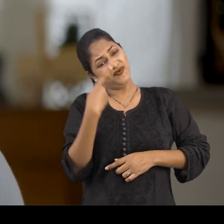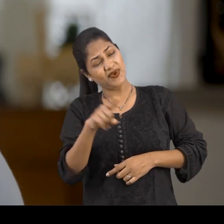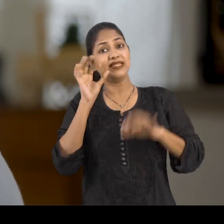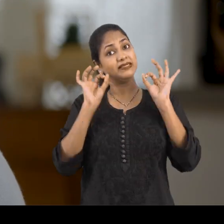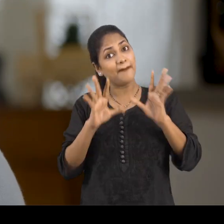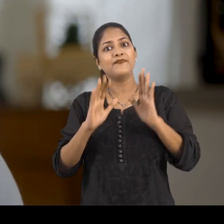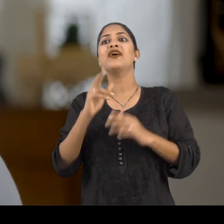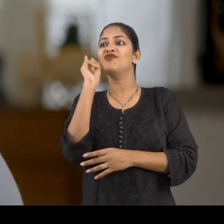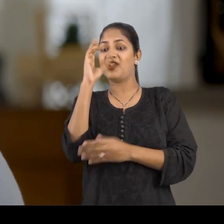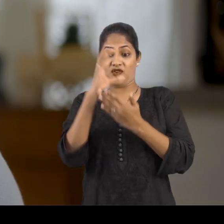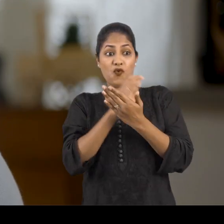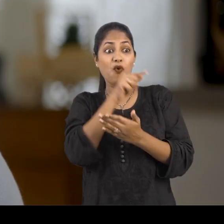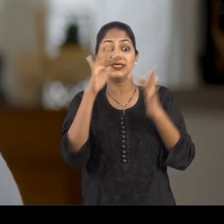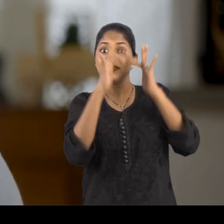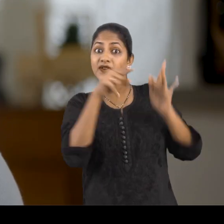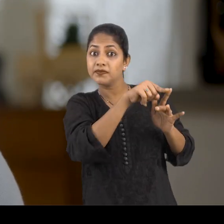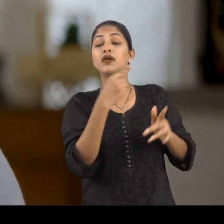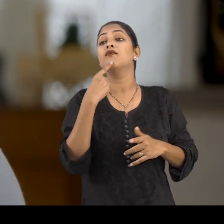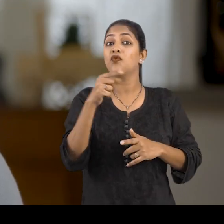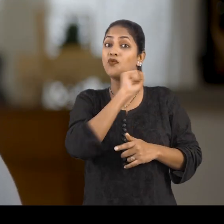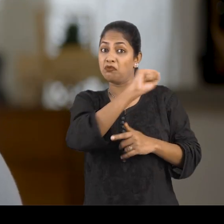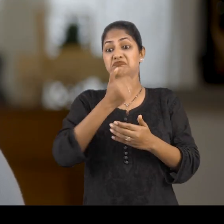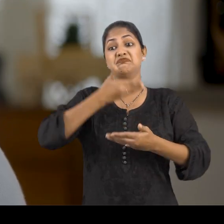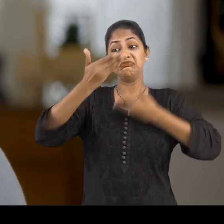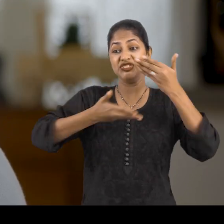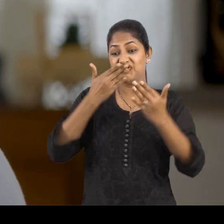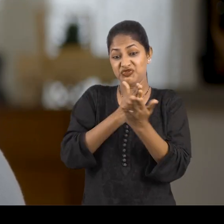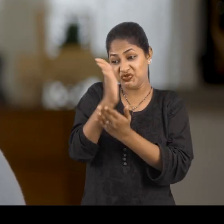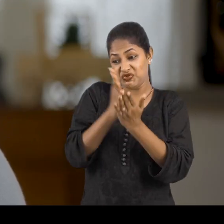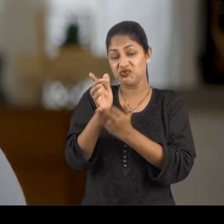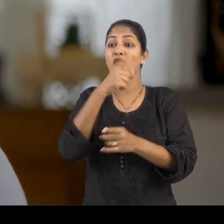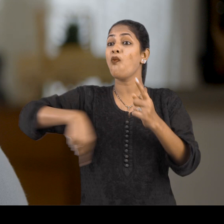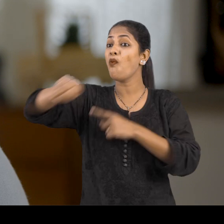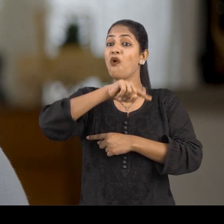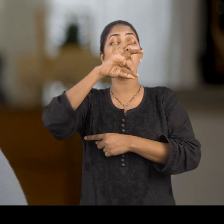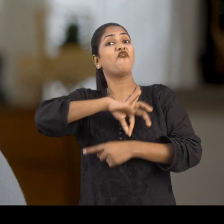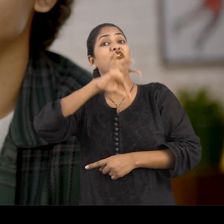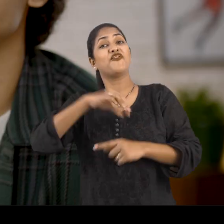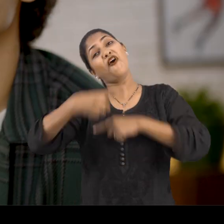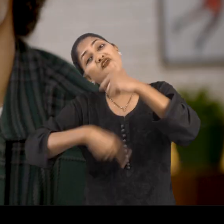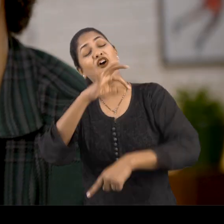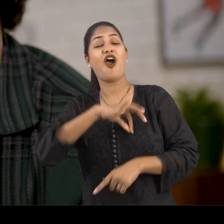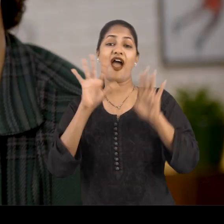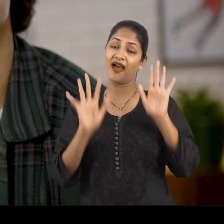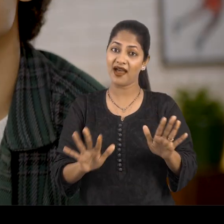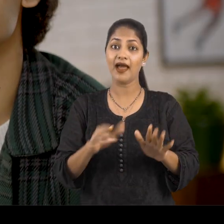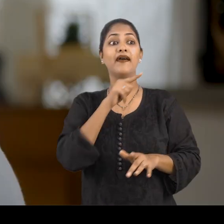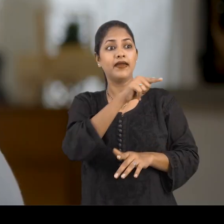நினைச்சேன். அந்த ட்ரேடிங் கோர்ஸ் வெப்சைட்ல இருந்த எல்லா இன்வெஸ்டர்ஸும் அவங்க சொல்லி கொடுத்த எல்லா ட்ரேடிங் ஸ்ட்ராட்டஜியும் ரொம்ப உதவியா இருந்துச்சுன்னு